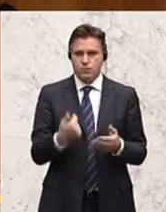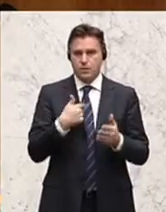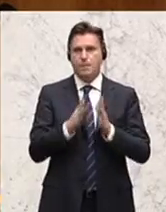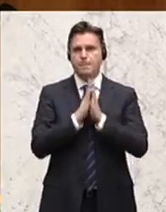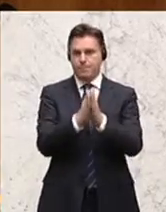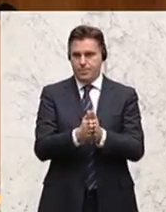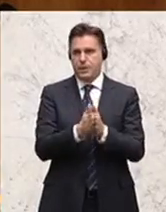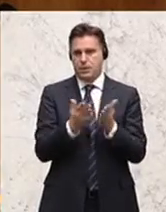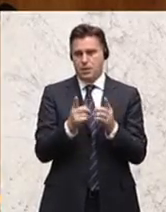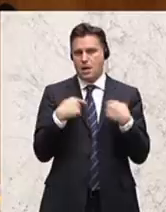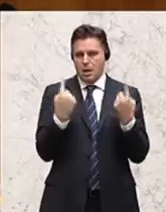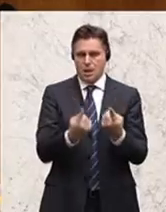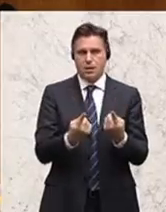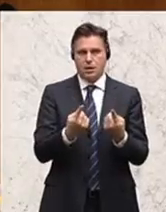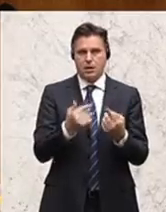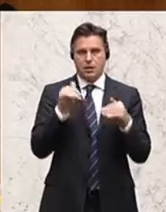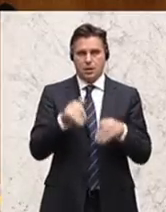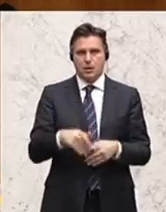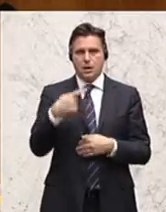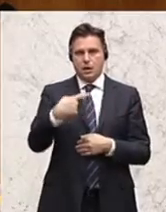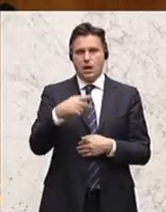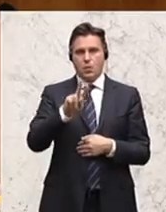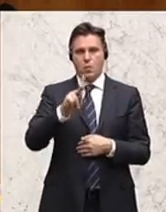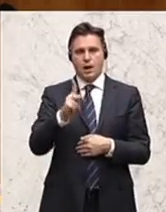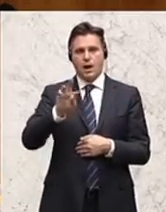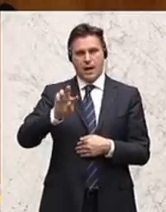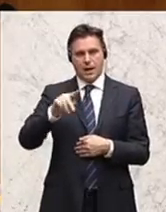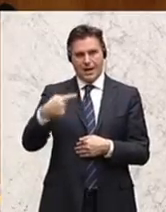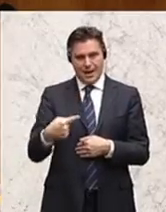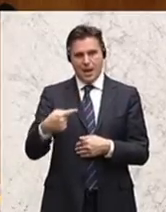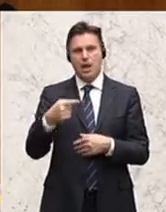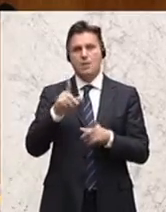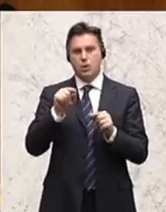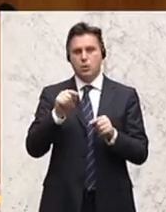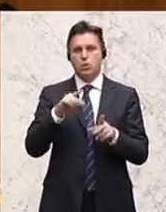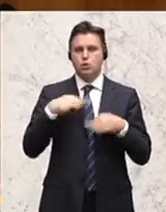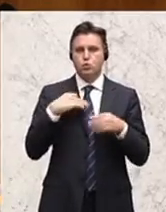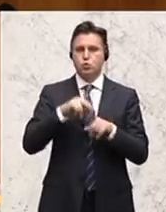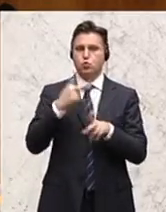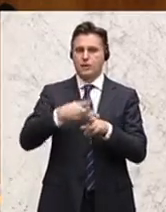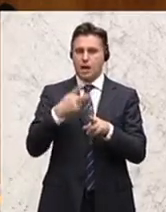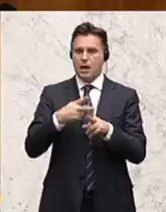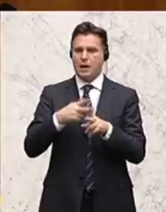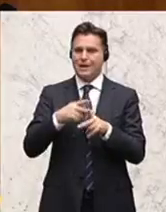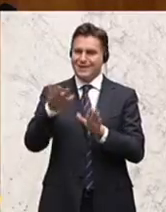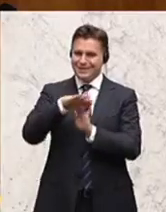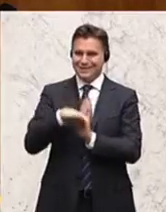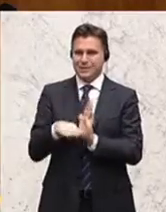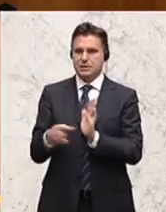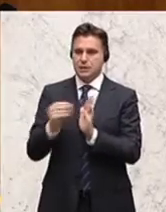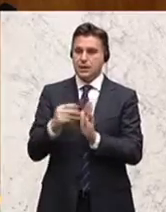appelliere ich, dass man im GOKG, im Gesundheits- und Krankenpflegegesetz, auch diese beiden